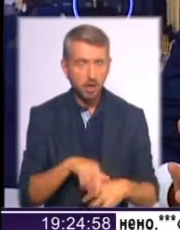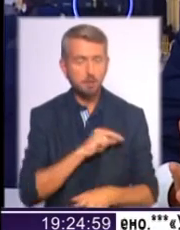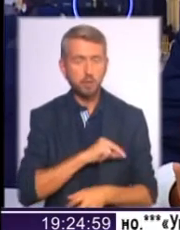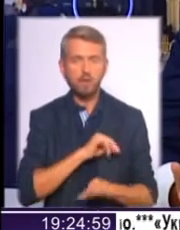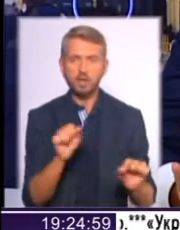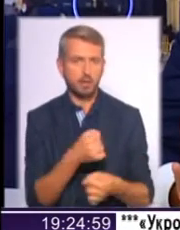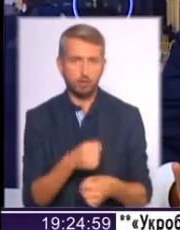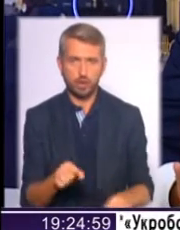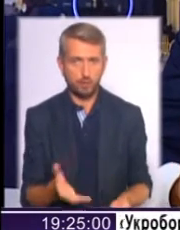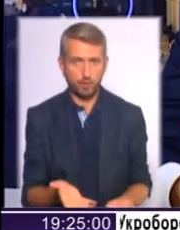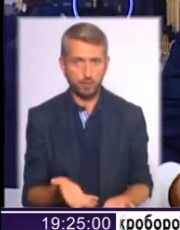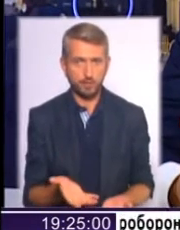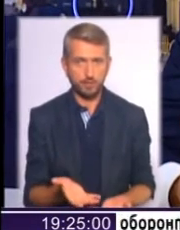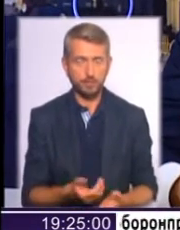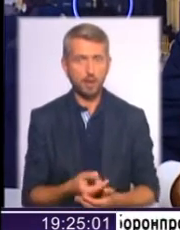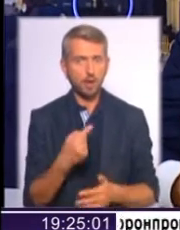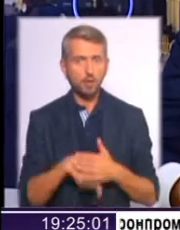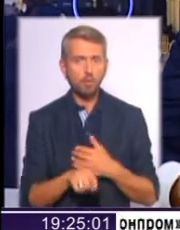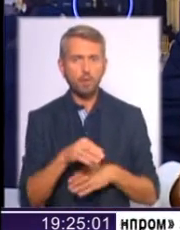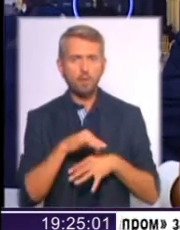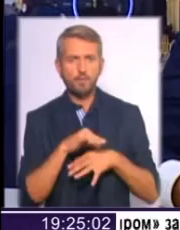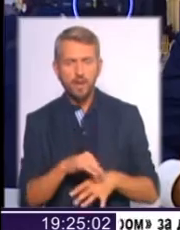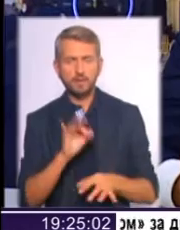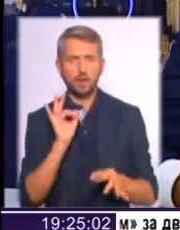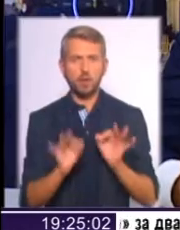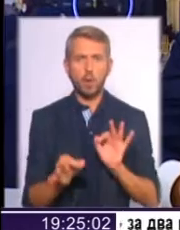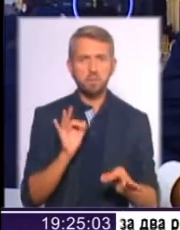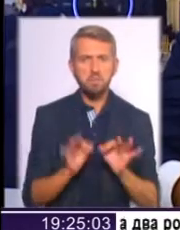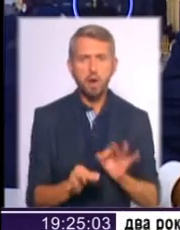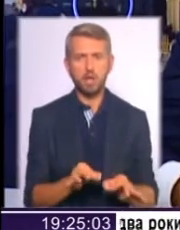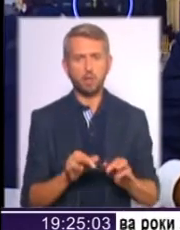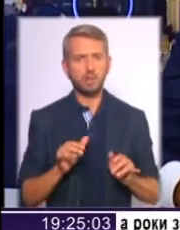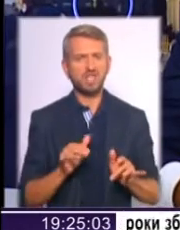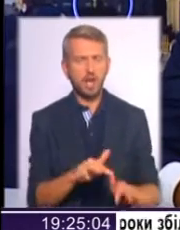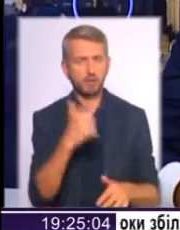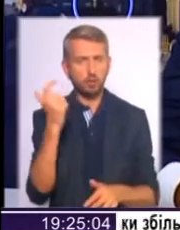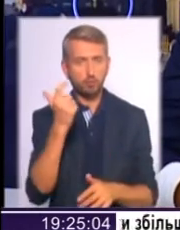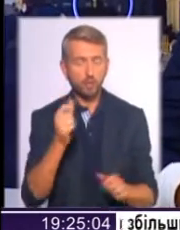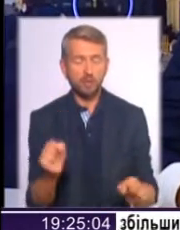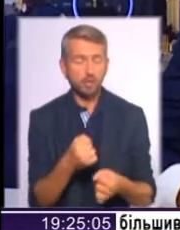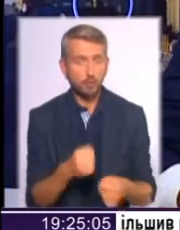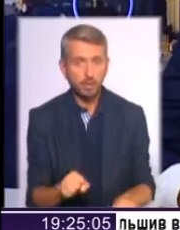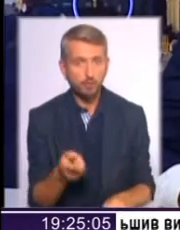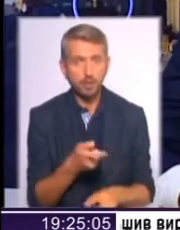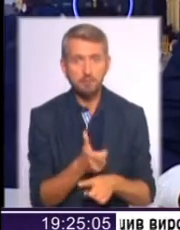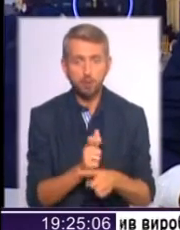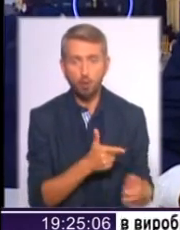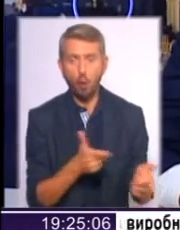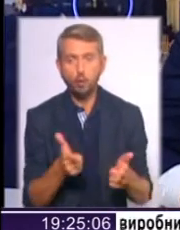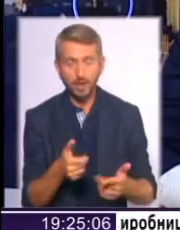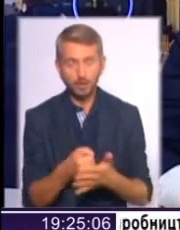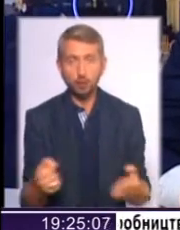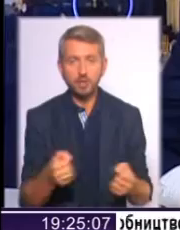практично неможливо. Тобто ввести нормальну діяльність господарську неможливо. Тим більше готуватися до зими, коли